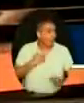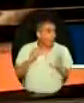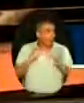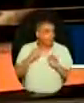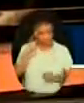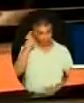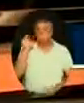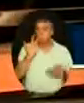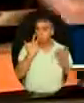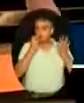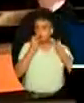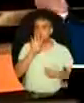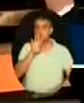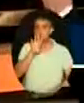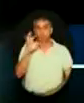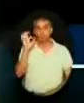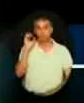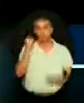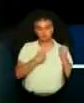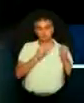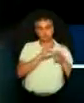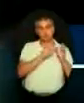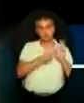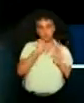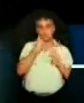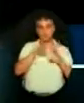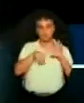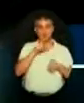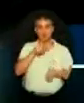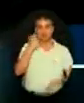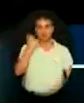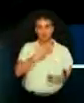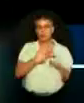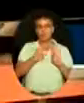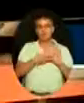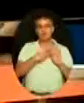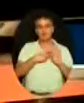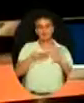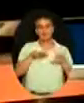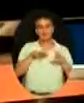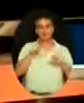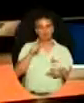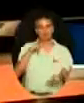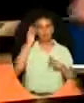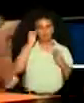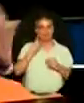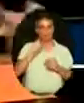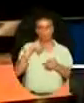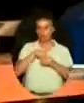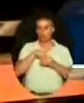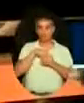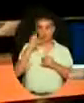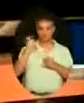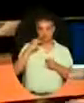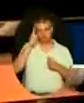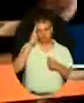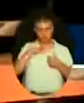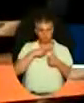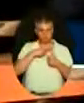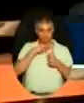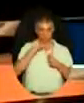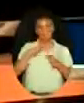יודע שמאז 84, שש"ס רצה לראשונה בבחירות הכלליות, היו רק שתי ממשלות שבהם החרדים לא ישבו. הם ישבו עם הליכוד,